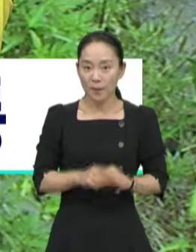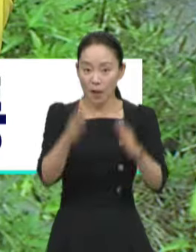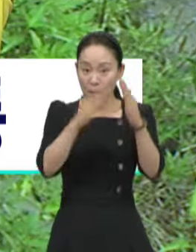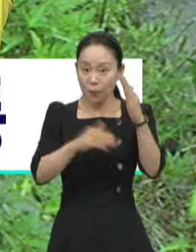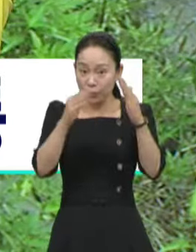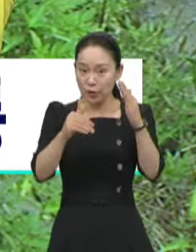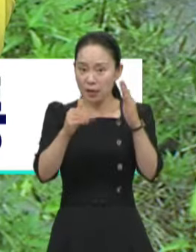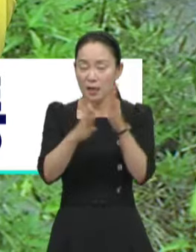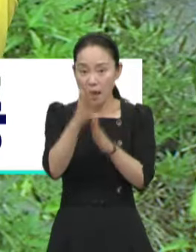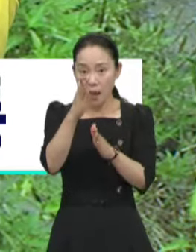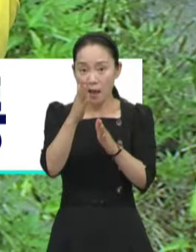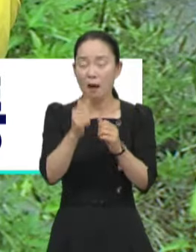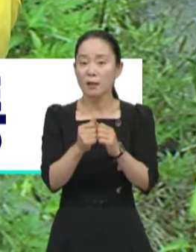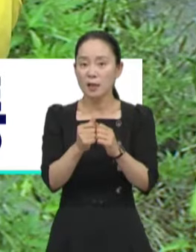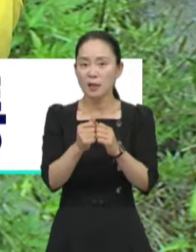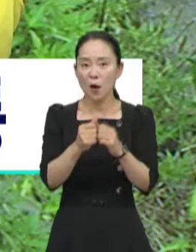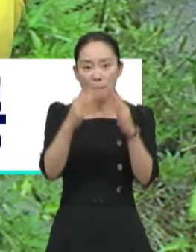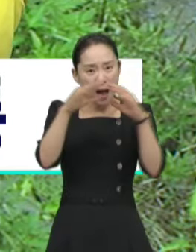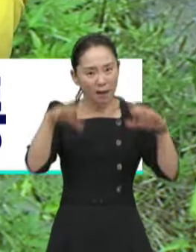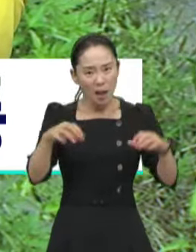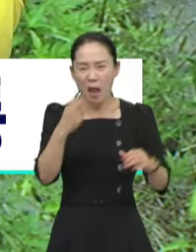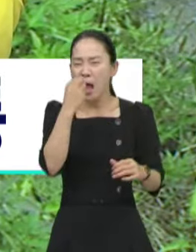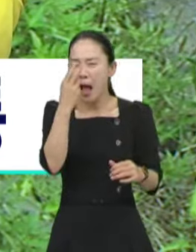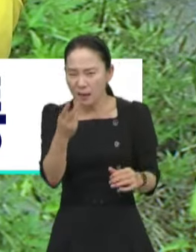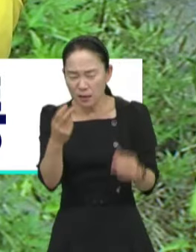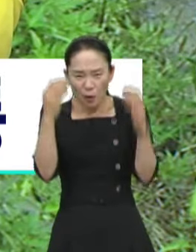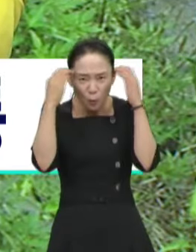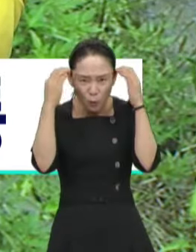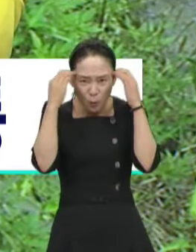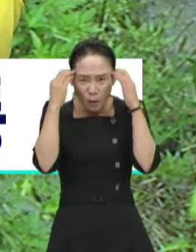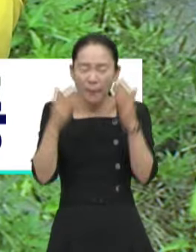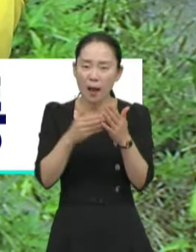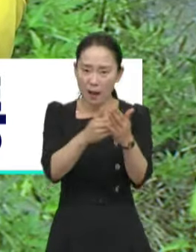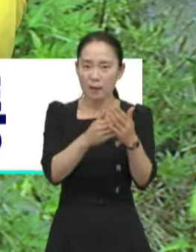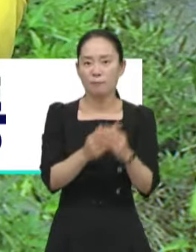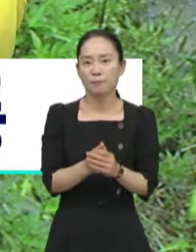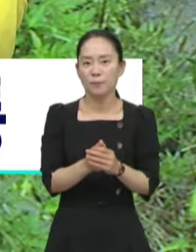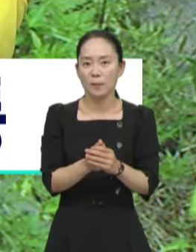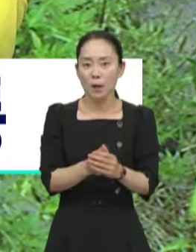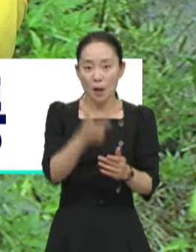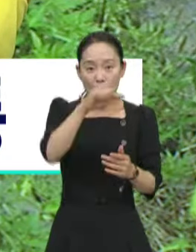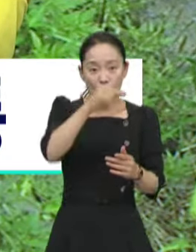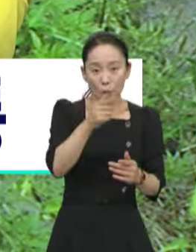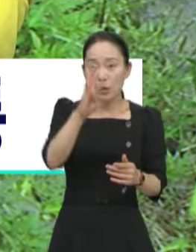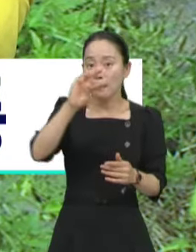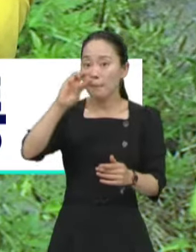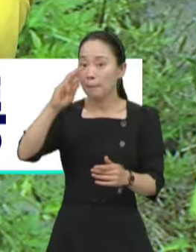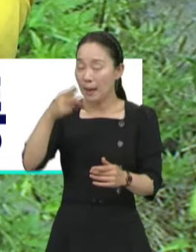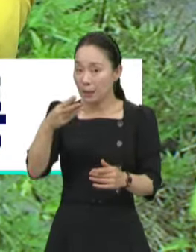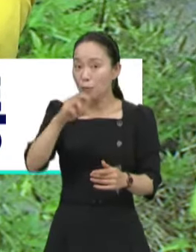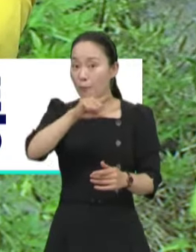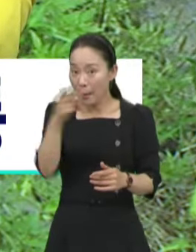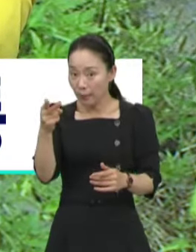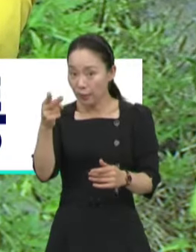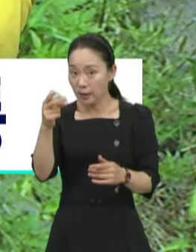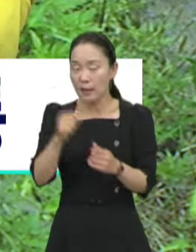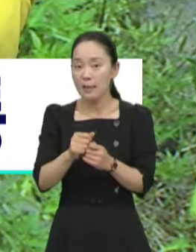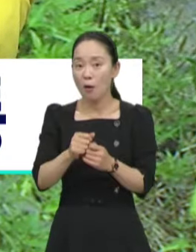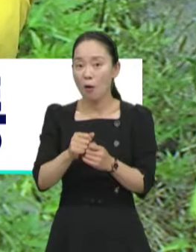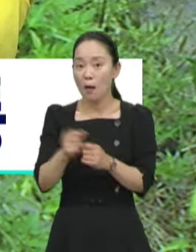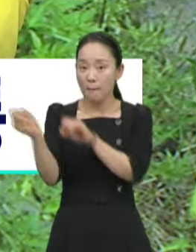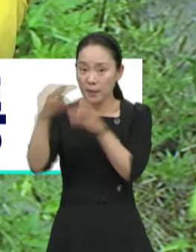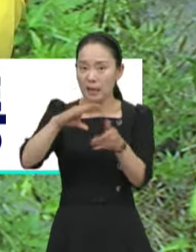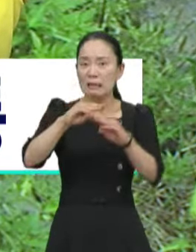공주시의 한 마을 주민들이 극심한 악취로 고통을 호소하고 있습니다. 논을 밭으로 바꾸는 과정에서 가져온 정체불명의